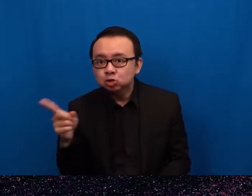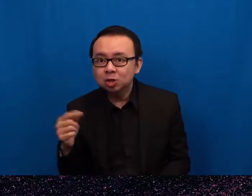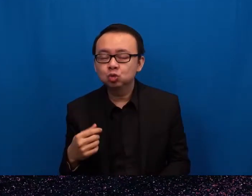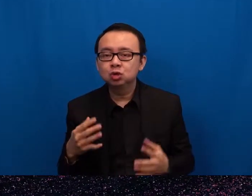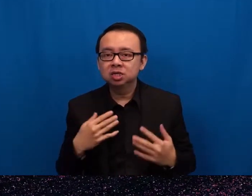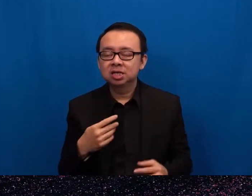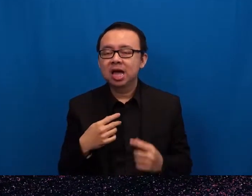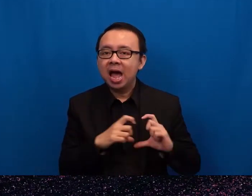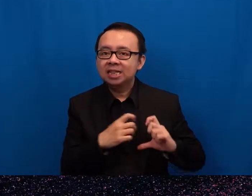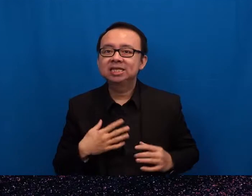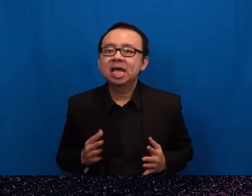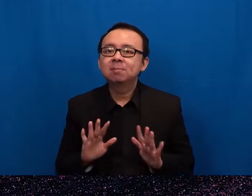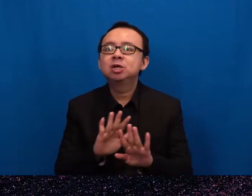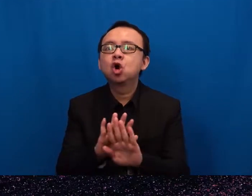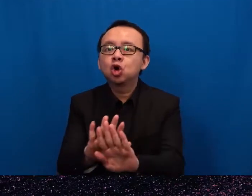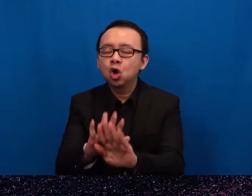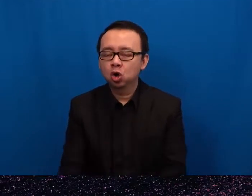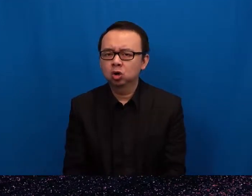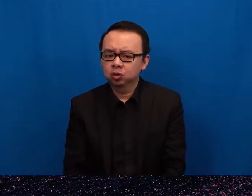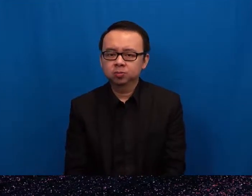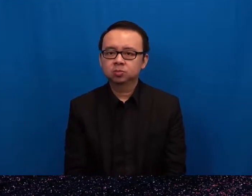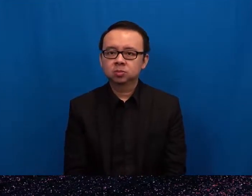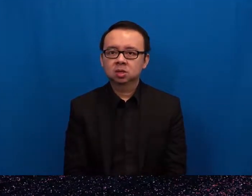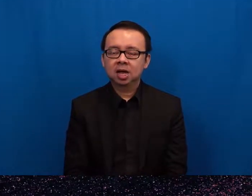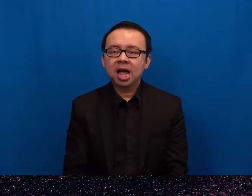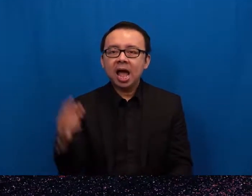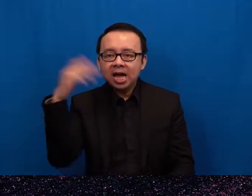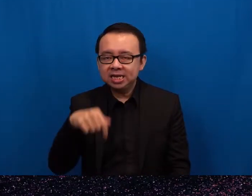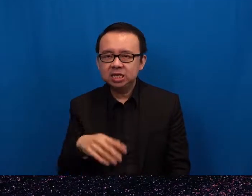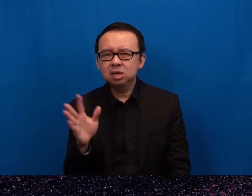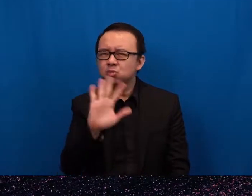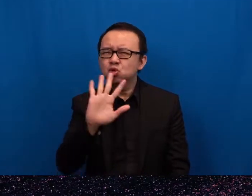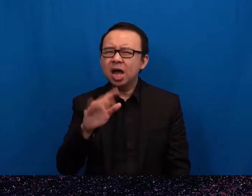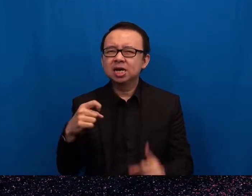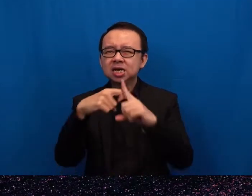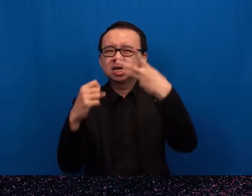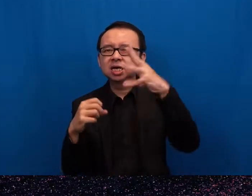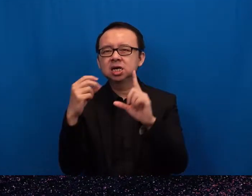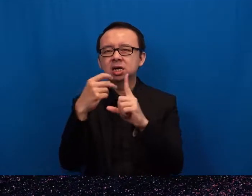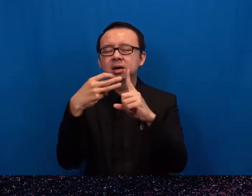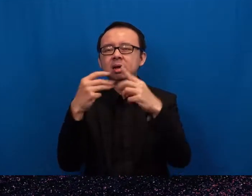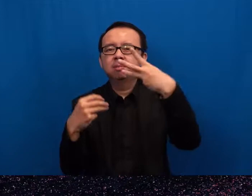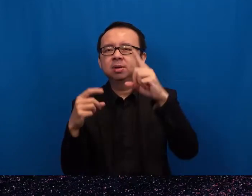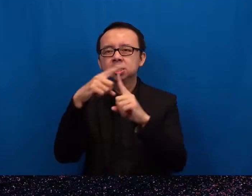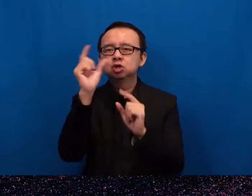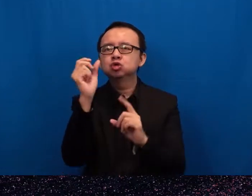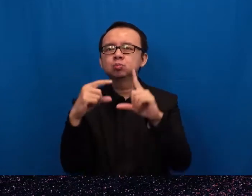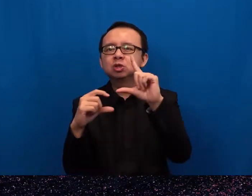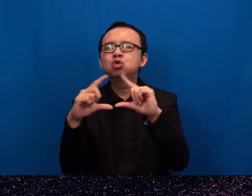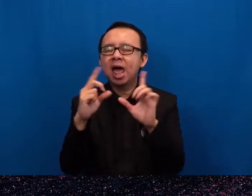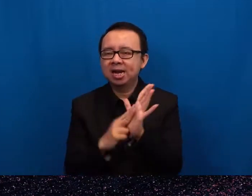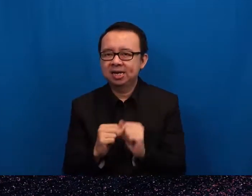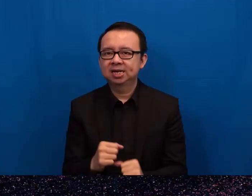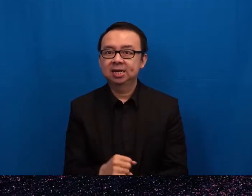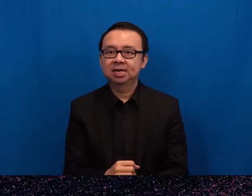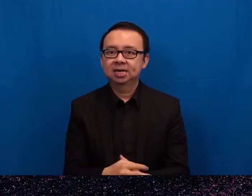kita boleh beda. Yesusnya tetap sama. Jadi hari ini bukan kebetulan. Anda menyaksikan bersama-sama. Siapa yang ajak